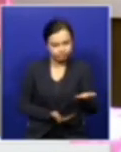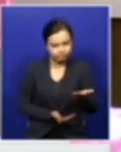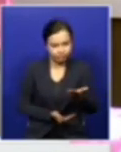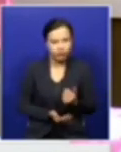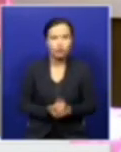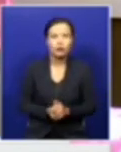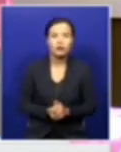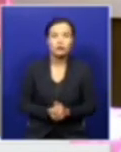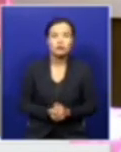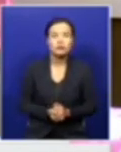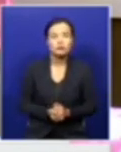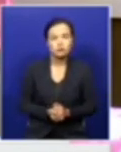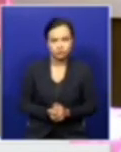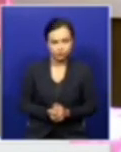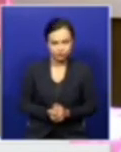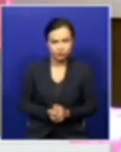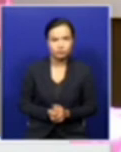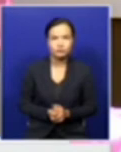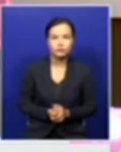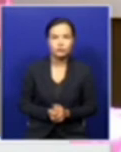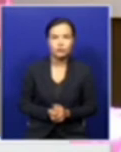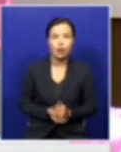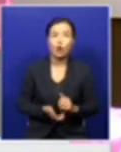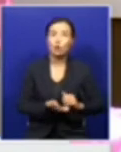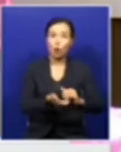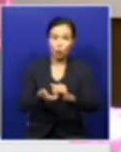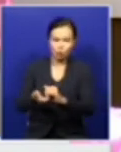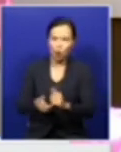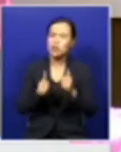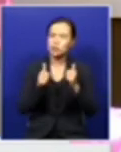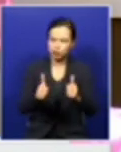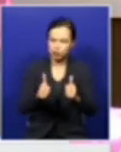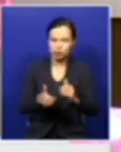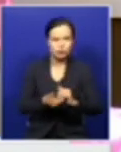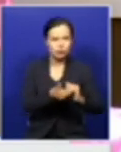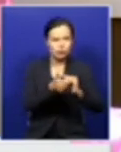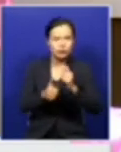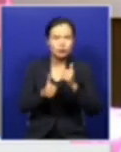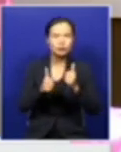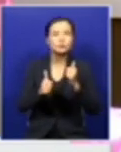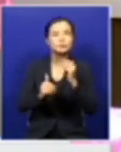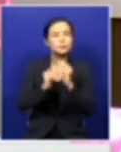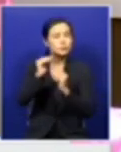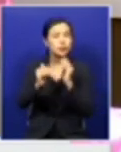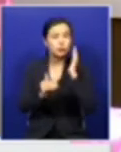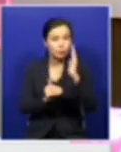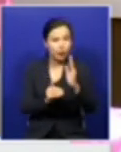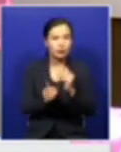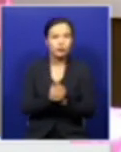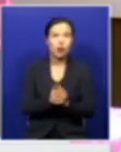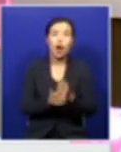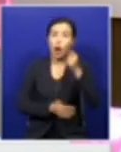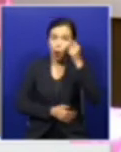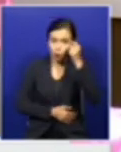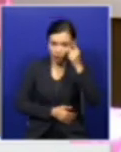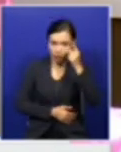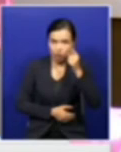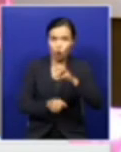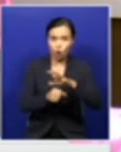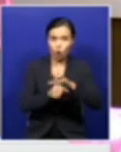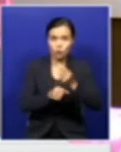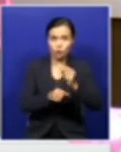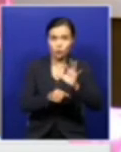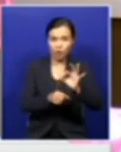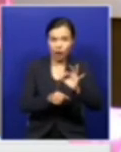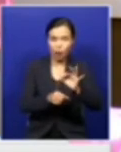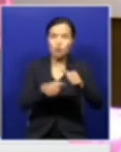กรุณาว่าให้เขาให้ความร่วมมือเราที่ดียิ่งอยู่แล้วดียิ่งขึ้นไปอีกโดยให้เขาเข้าใจว่าโควิดมันจะอ